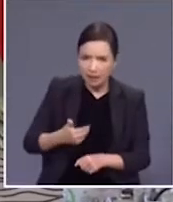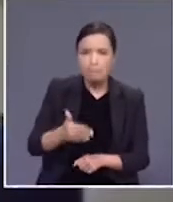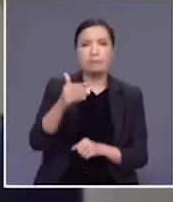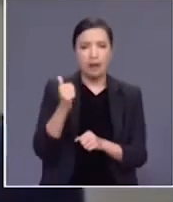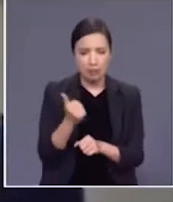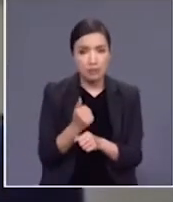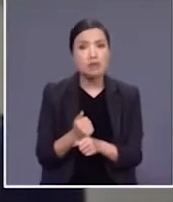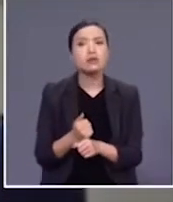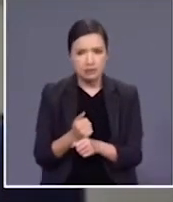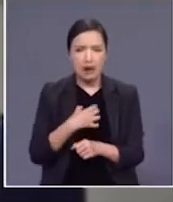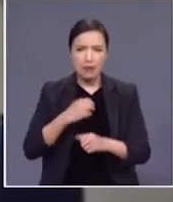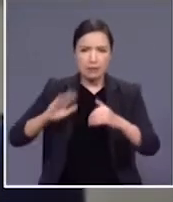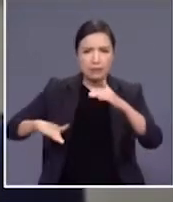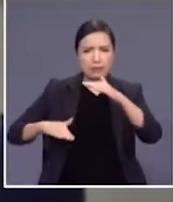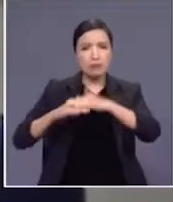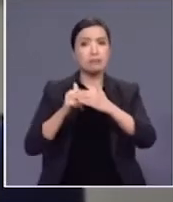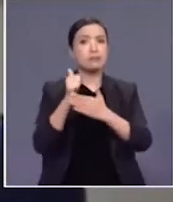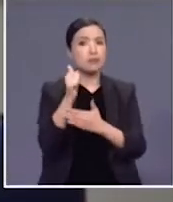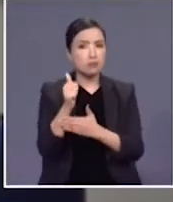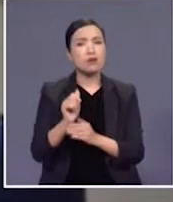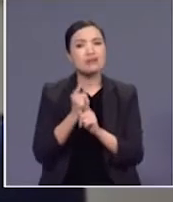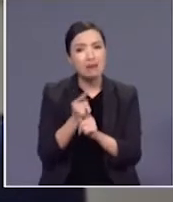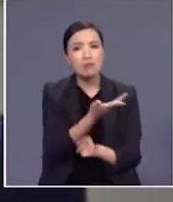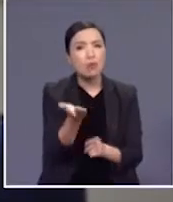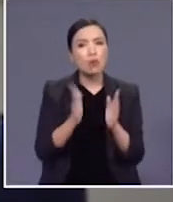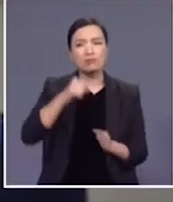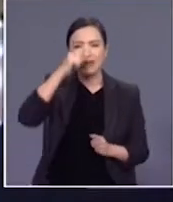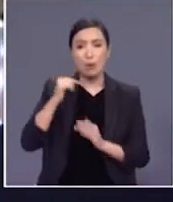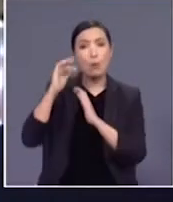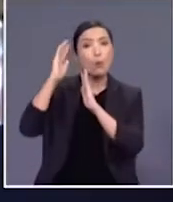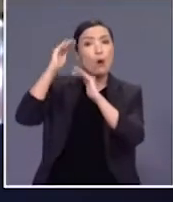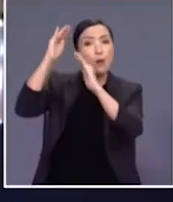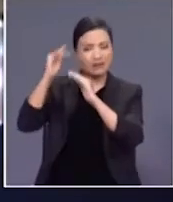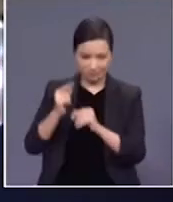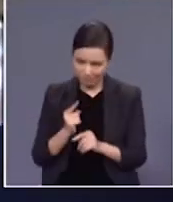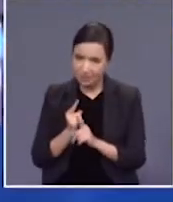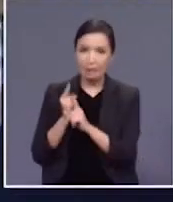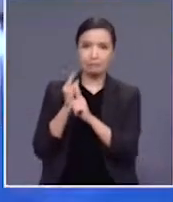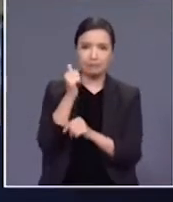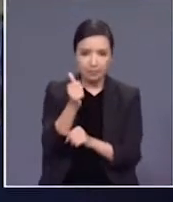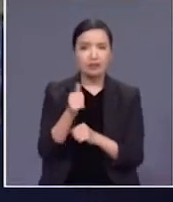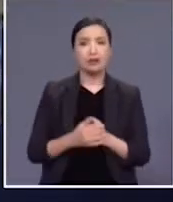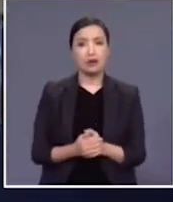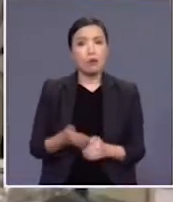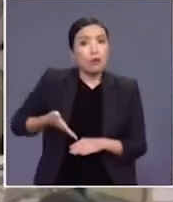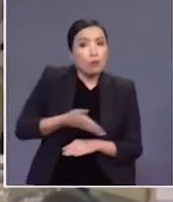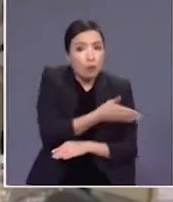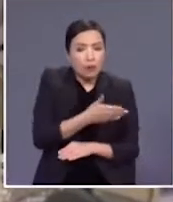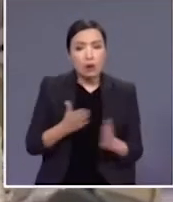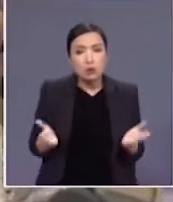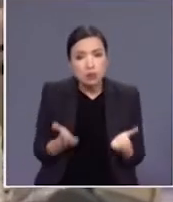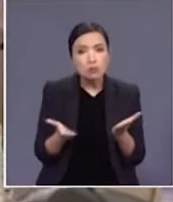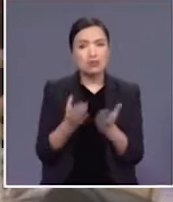สำหรับการบรรลุผลสำเร็จตามที่พวกเราคนไทยทุกคนคาดหวังโดยที่ผ่านมาได้สนับสนุนการทำงานของ